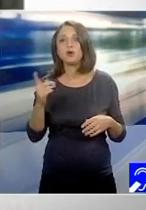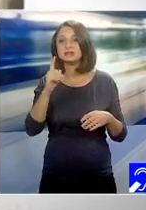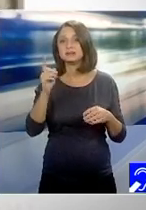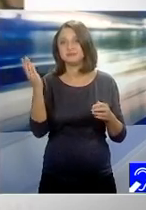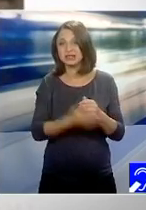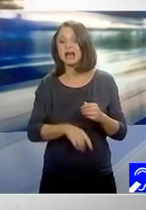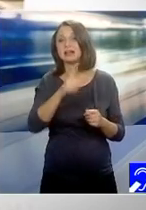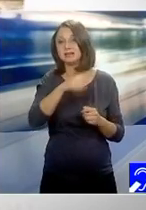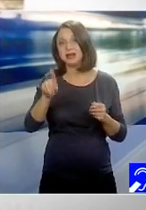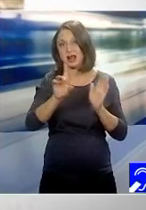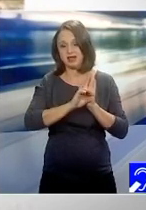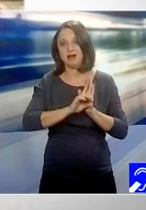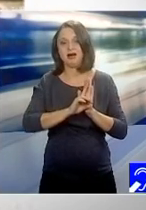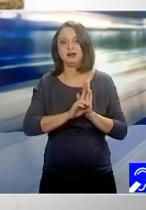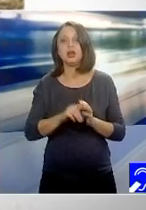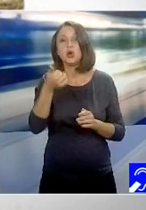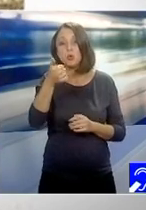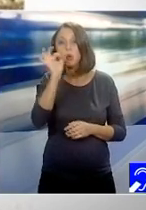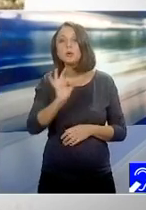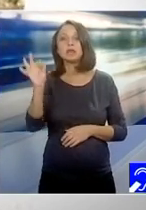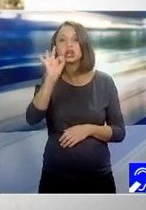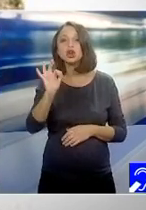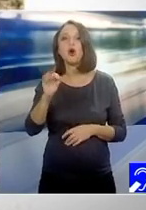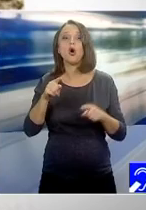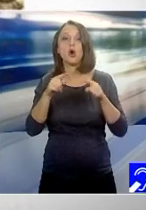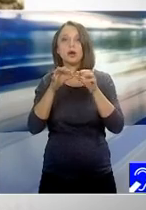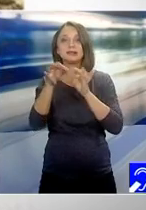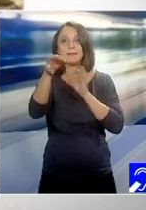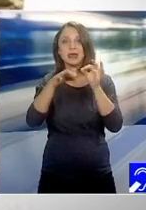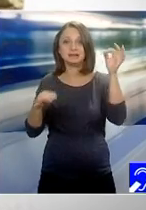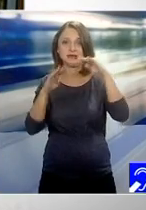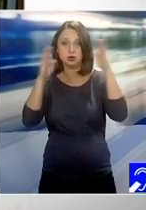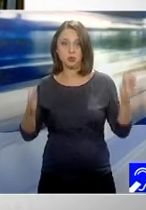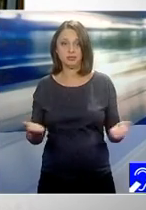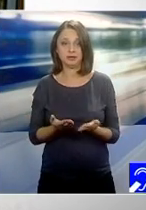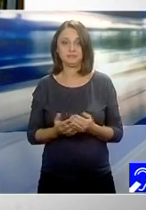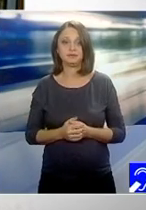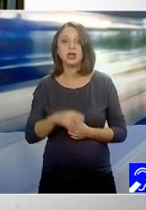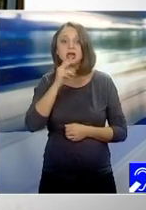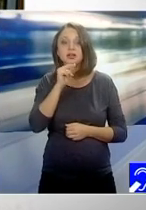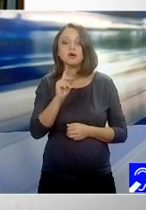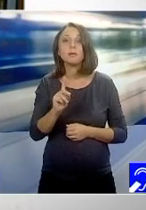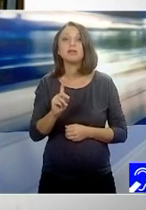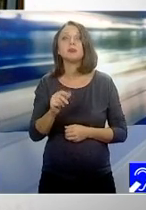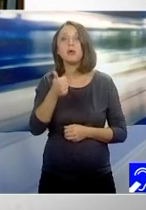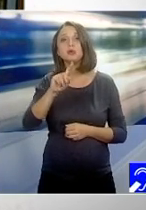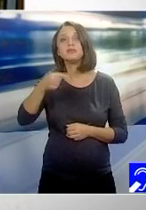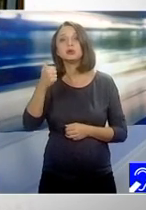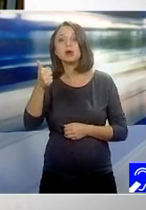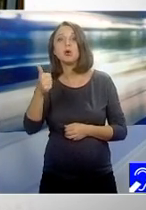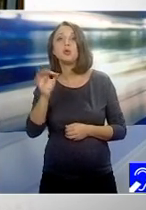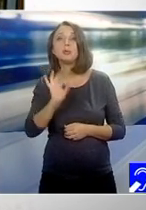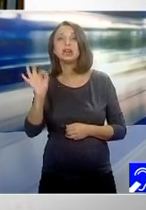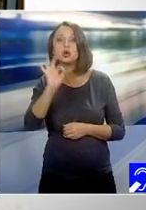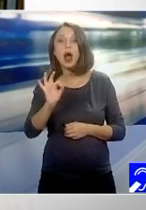autoritățile au identificat peste 1 milion de metri cubi de lemn furat. 52 milioane se referă strict la acești 1,1 milioane metri cubi care au